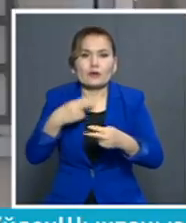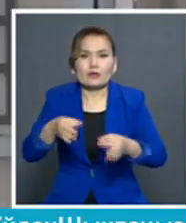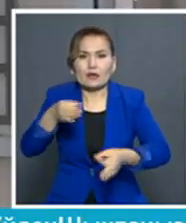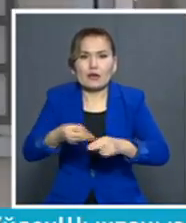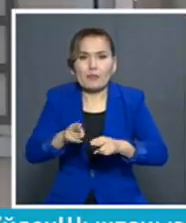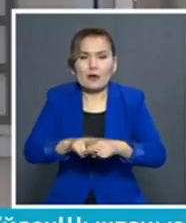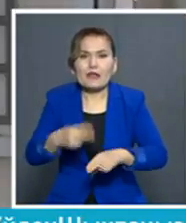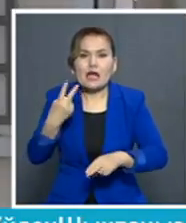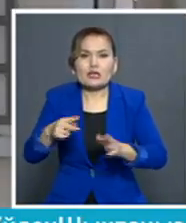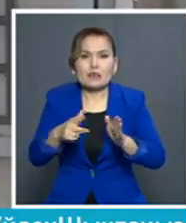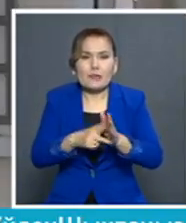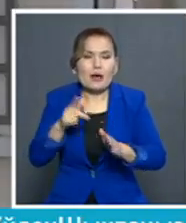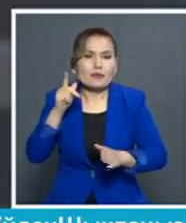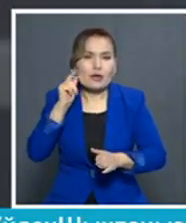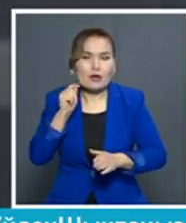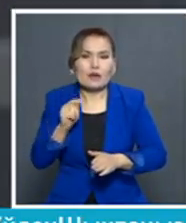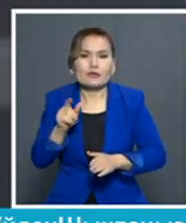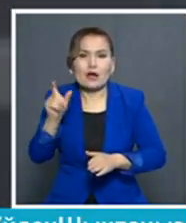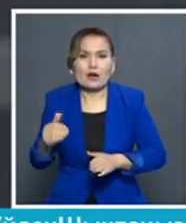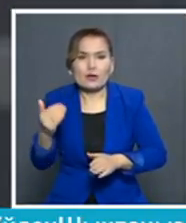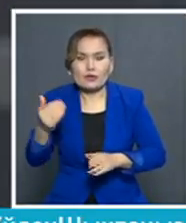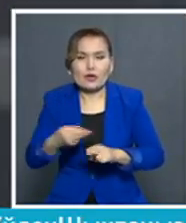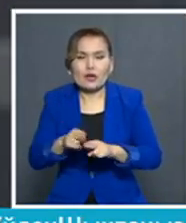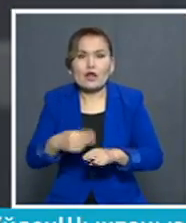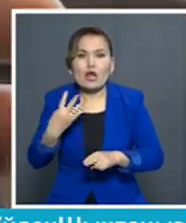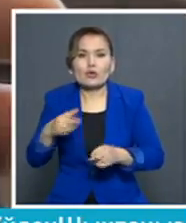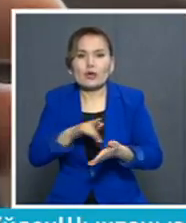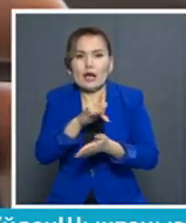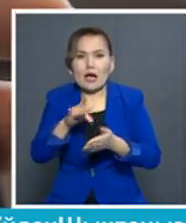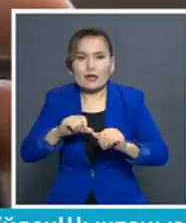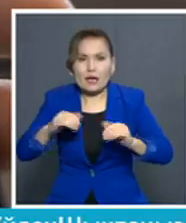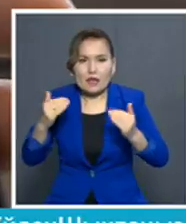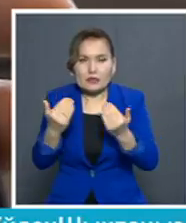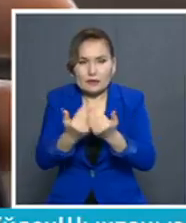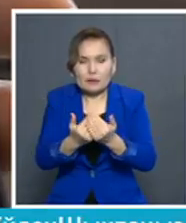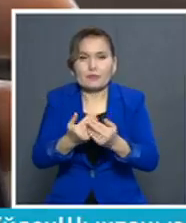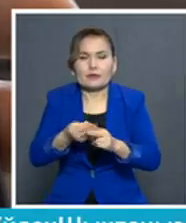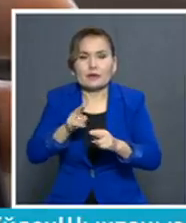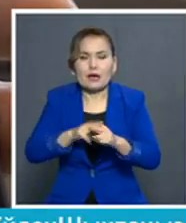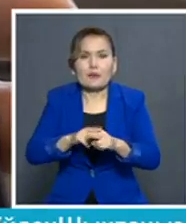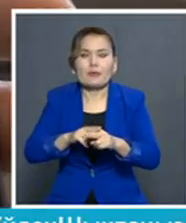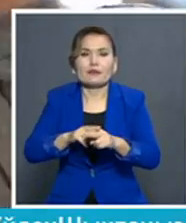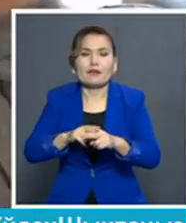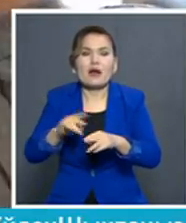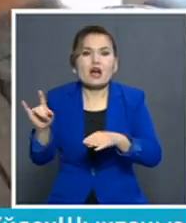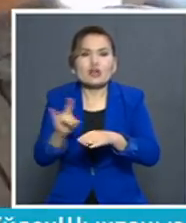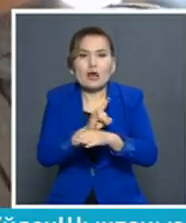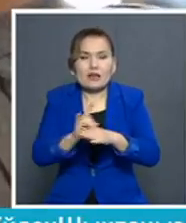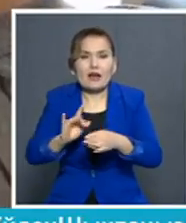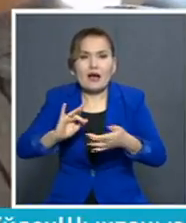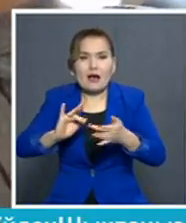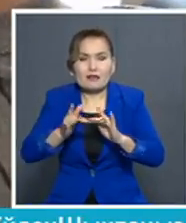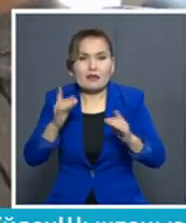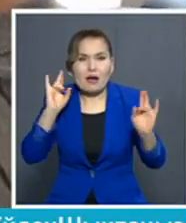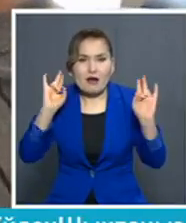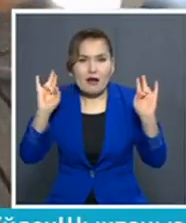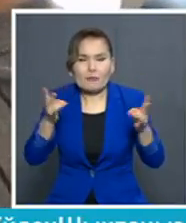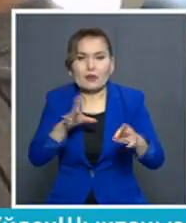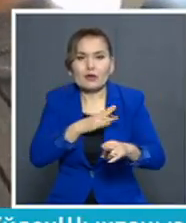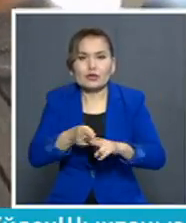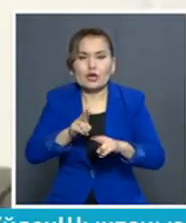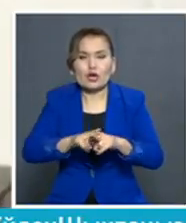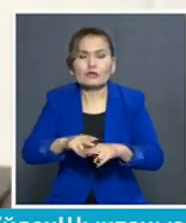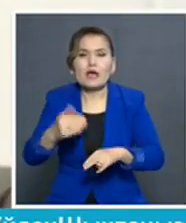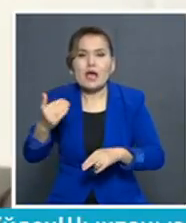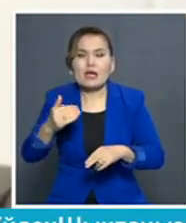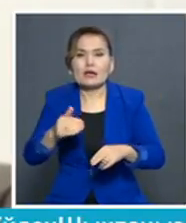Миндіқара ауданының 28 жастағы тұрғыны өңірдегі 4 қала карантинге жабылады деп жалған ақпарат таратқан. Ол бұл әрекет үшін 106